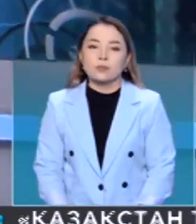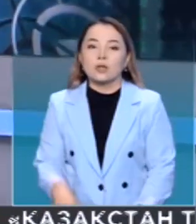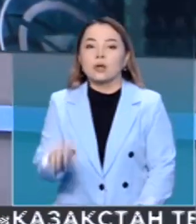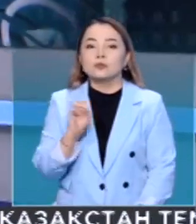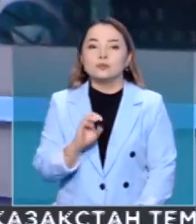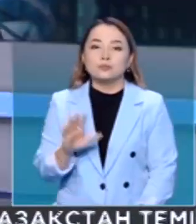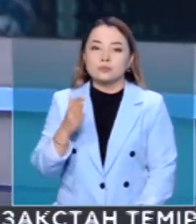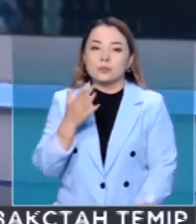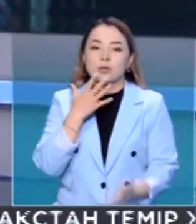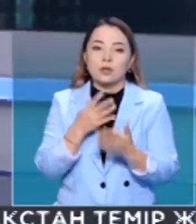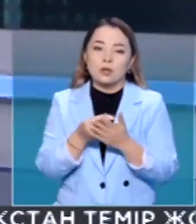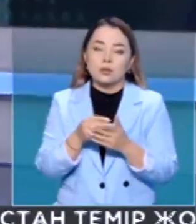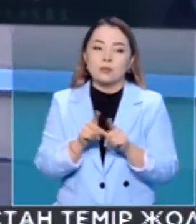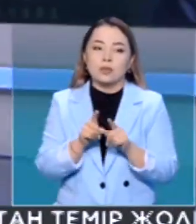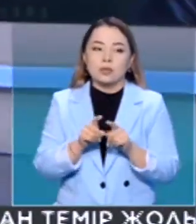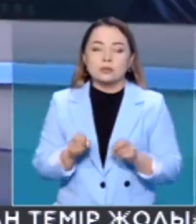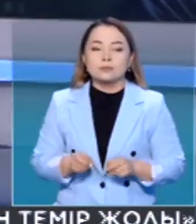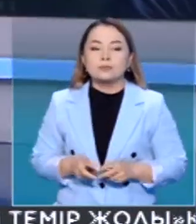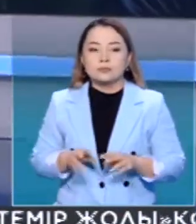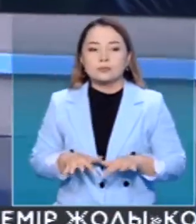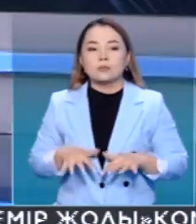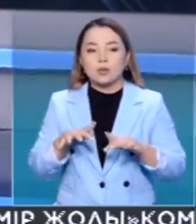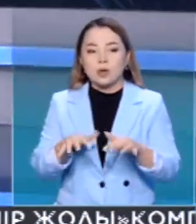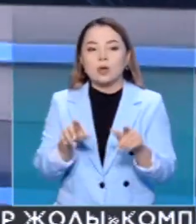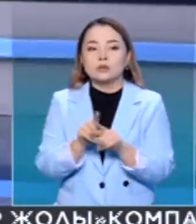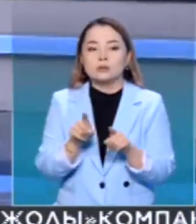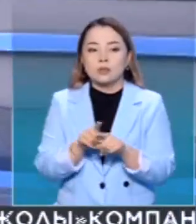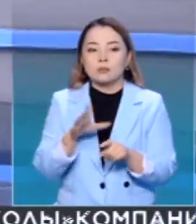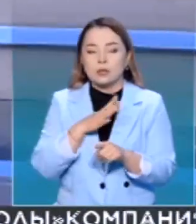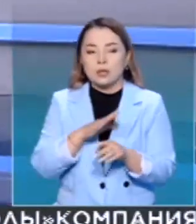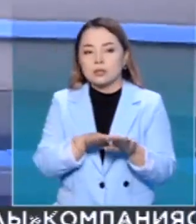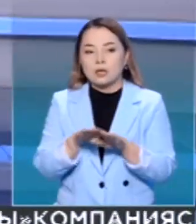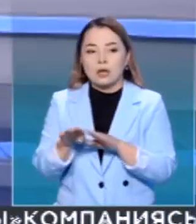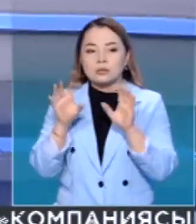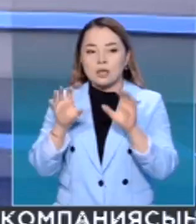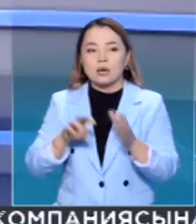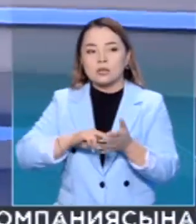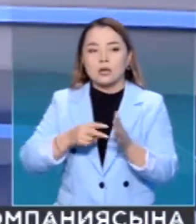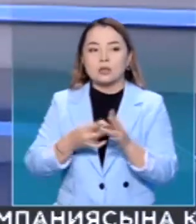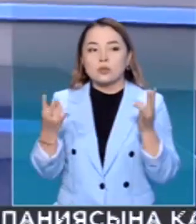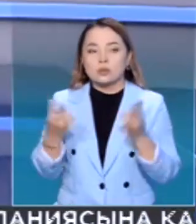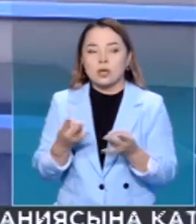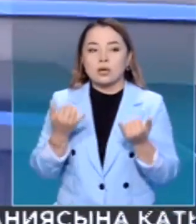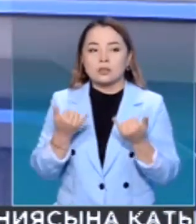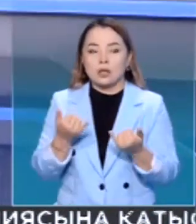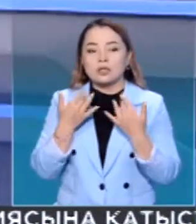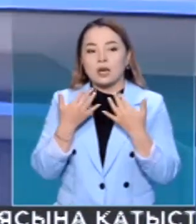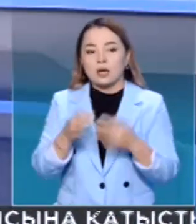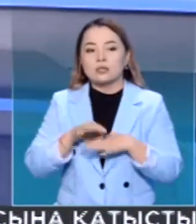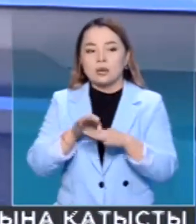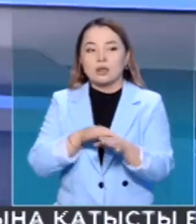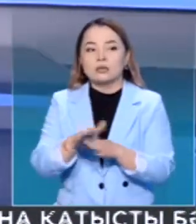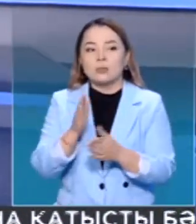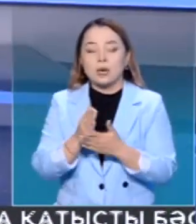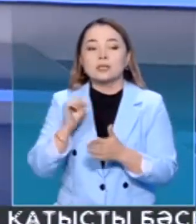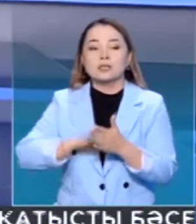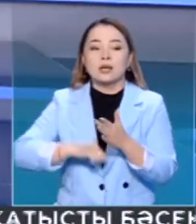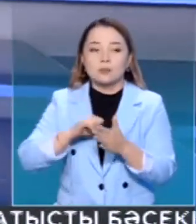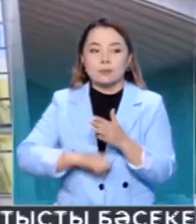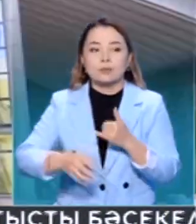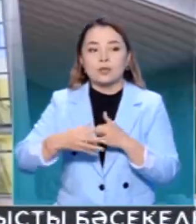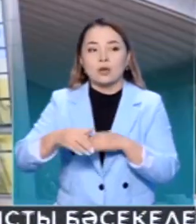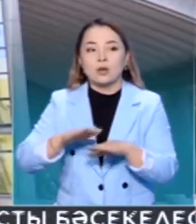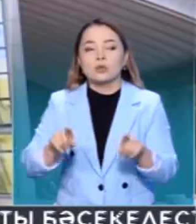Жақынан да бірер ақпар, Еуропаға кибербуллингпен күрес туралы ортақ заң керек. Еуропарламент депутаттары осыны талап етіп жатыр. Себебі қарт